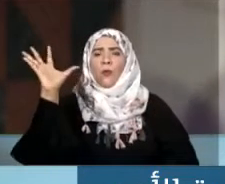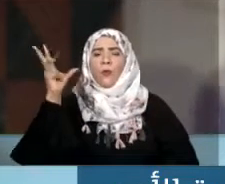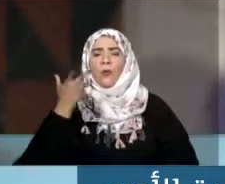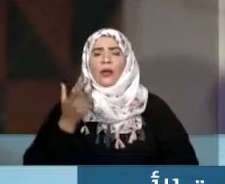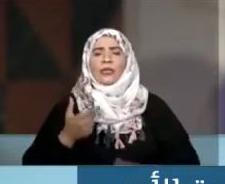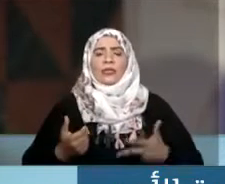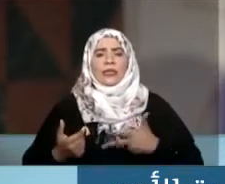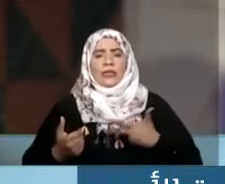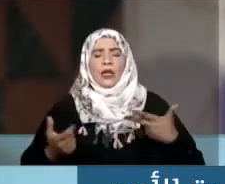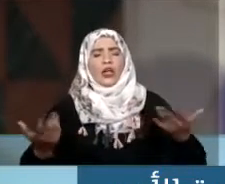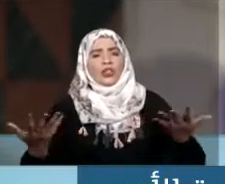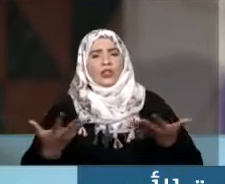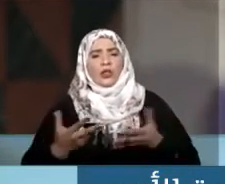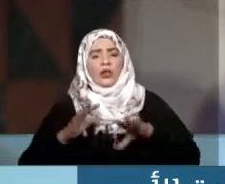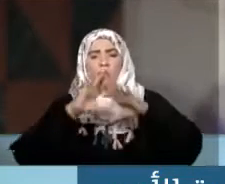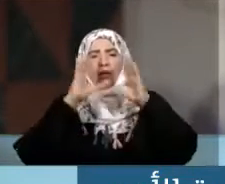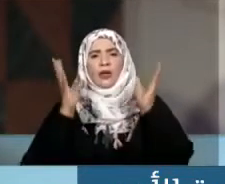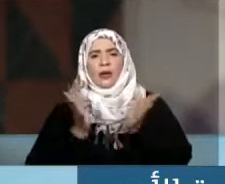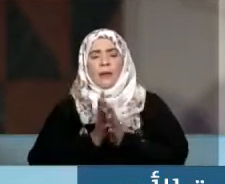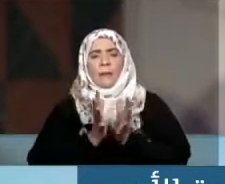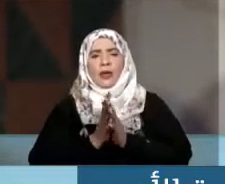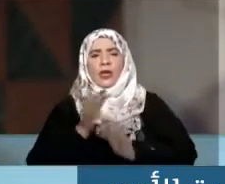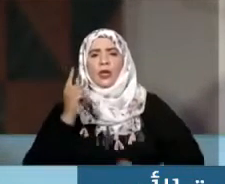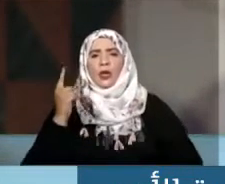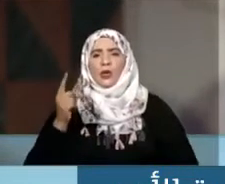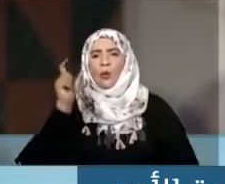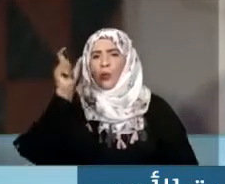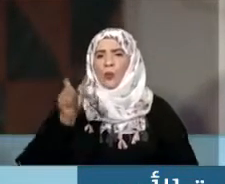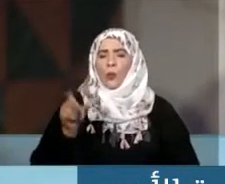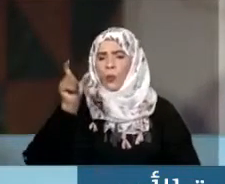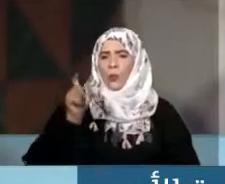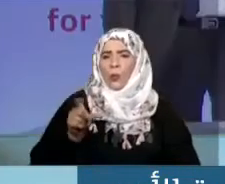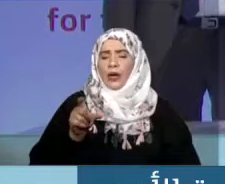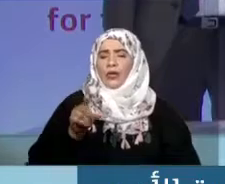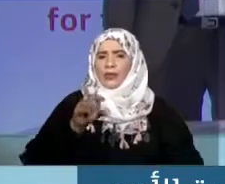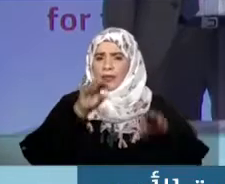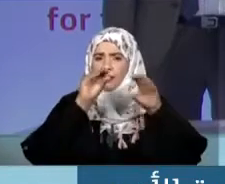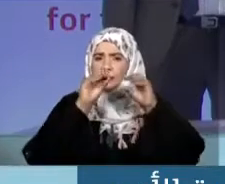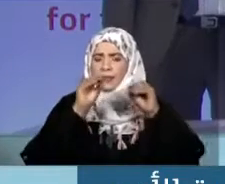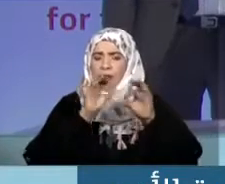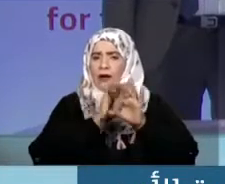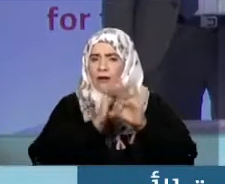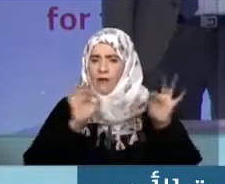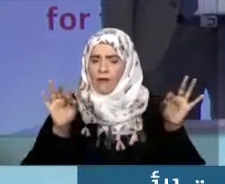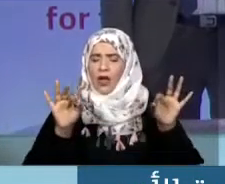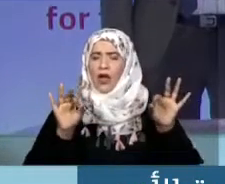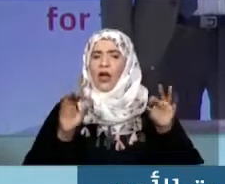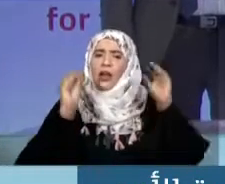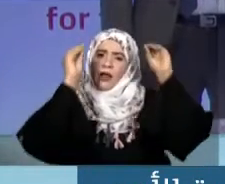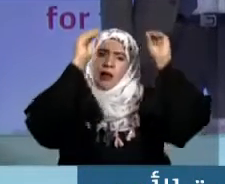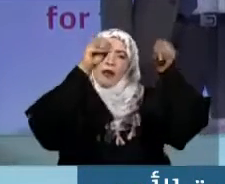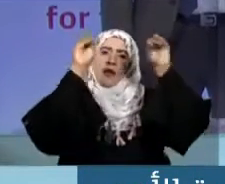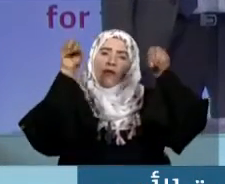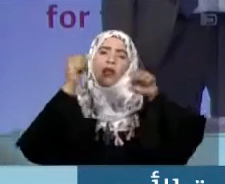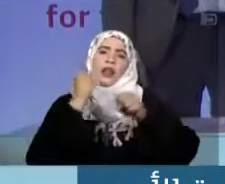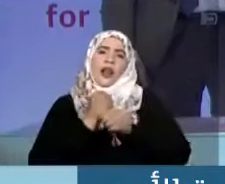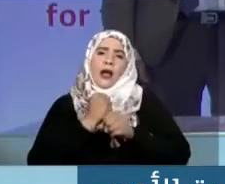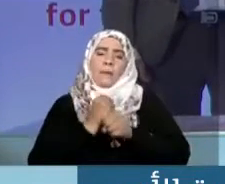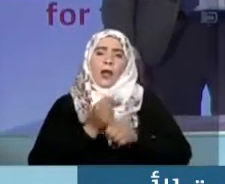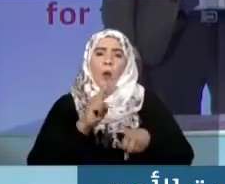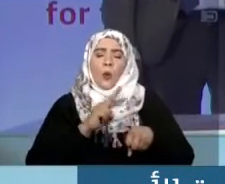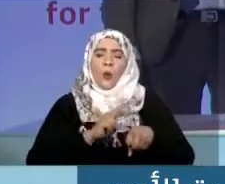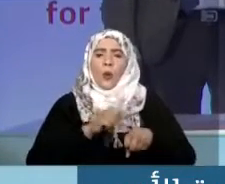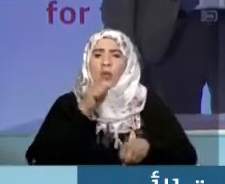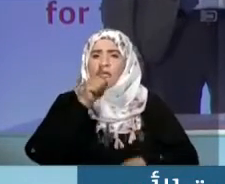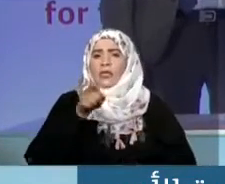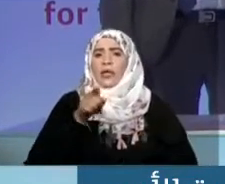خلال الأكاديمية للمتدربين. وأيضا هناك عدد من البرامج المجتمعية